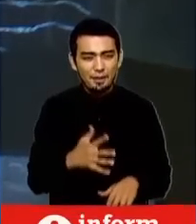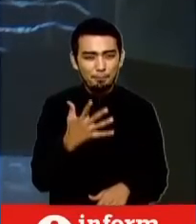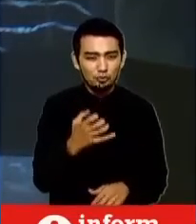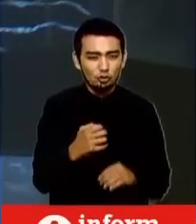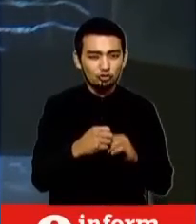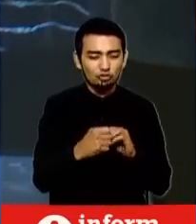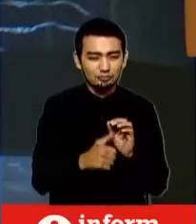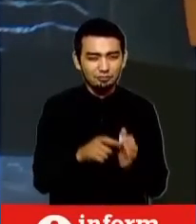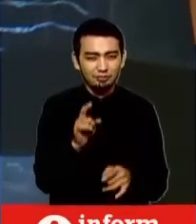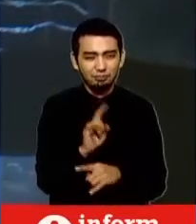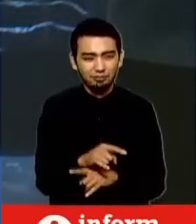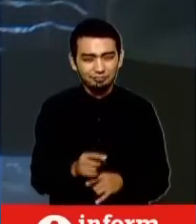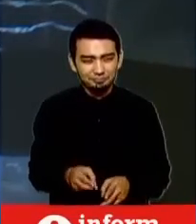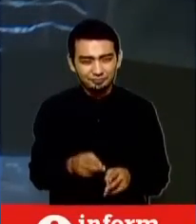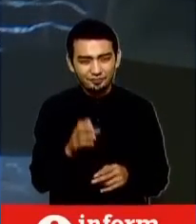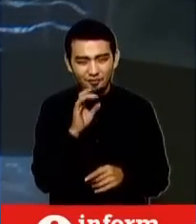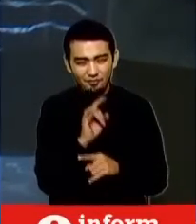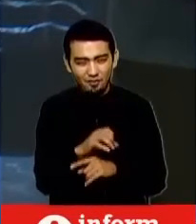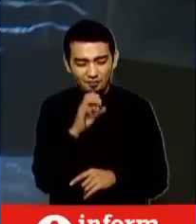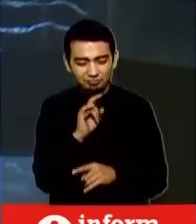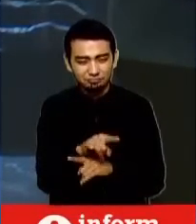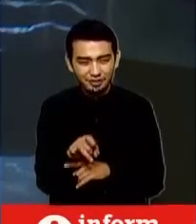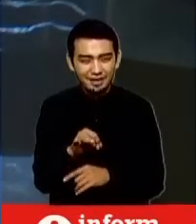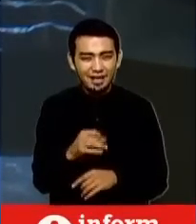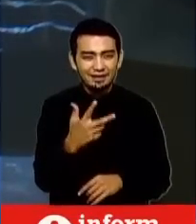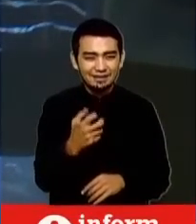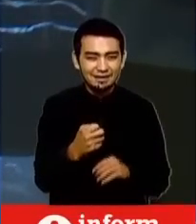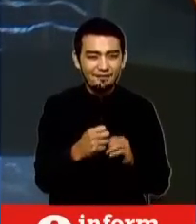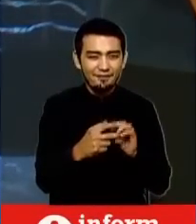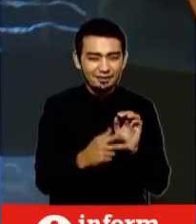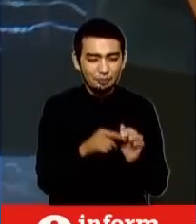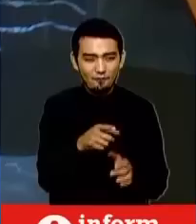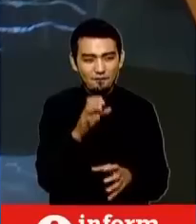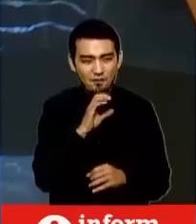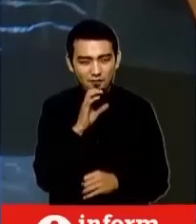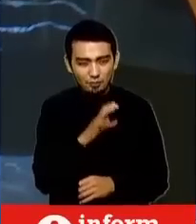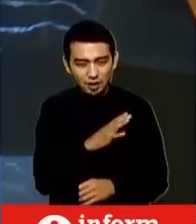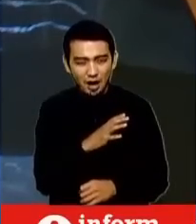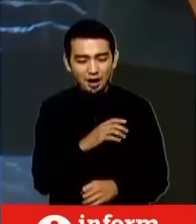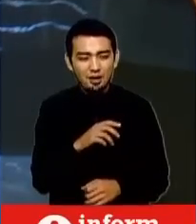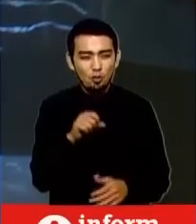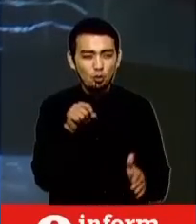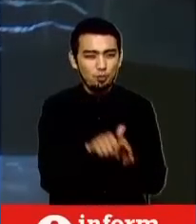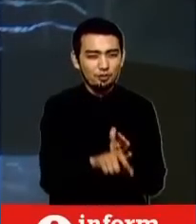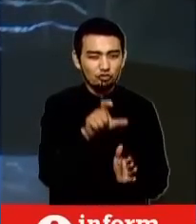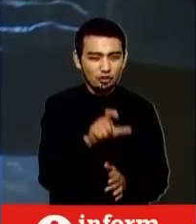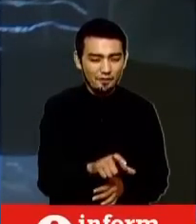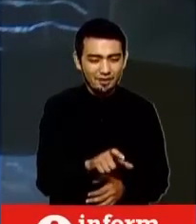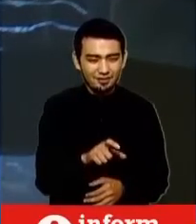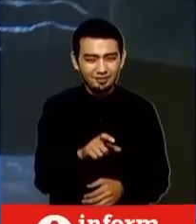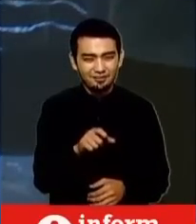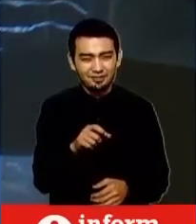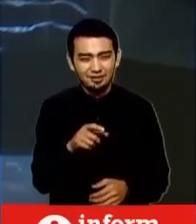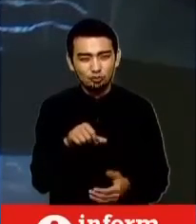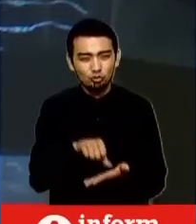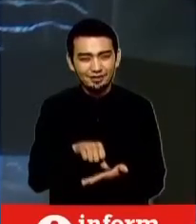510-ы алаяқтық, 318-і ұрлық жасаған деген күдік келінген. Ал адам өліміне қатысы бар деген 146